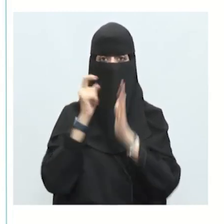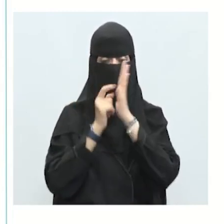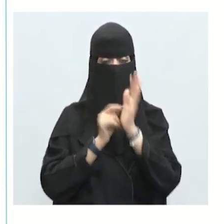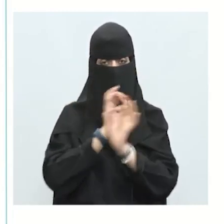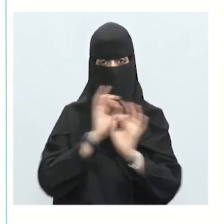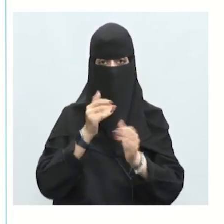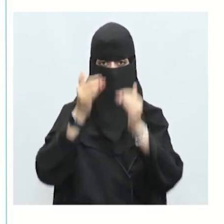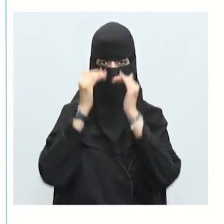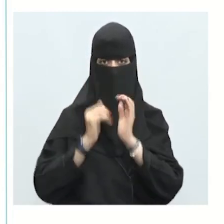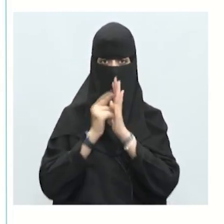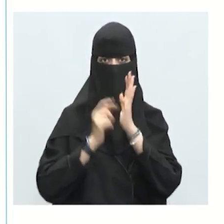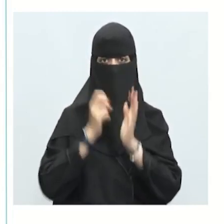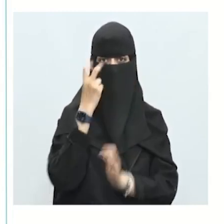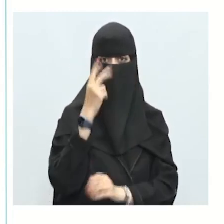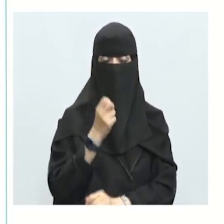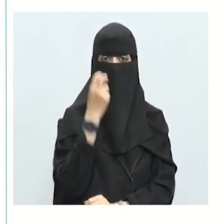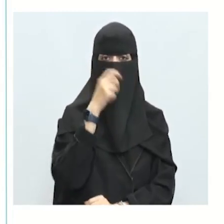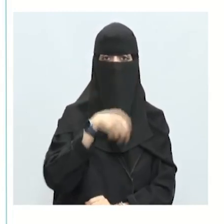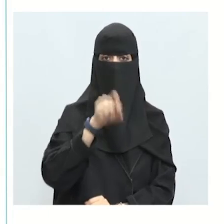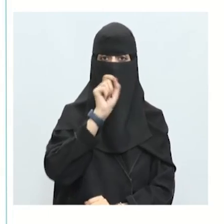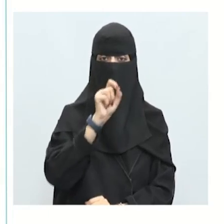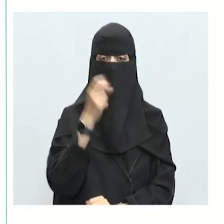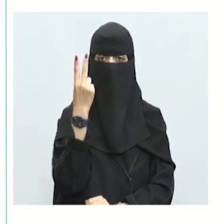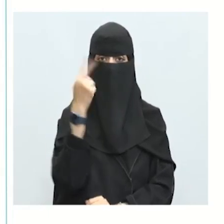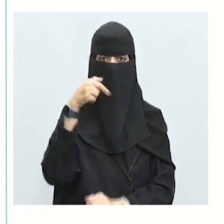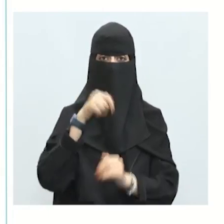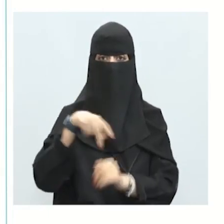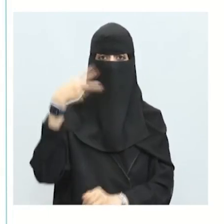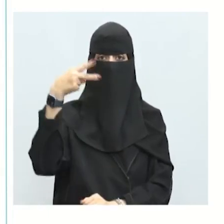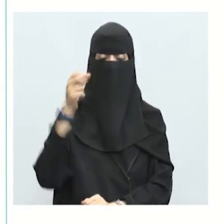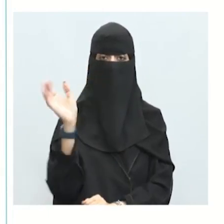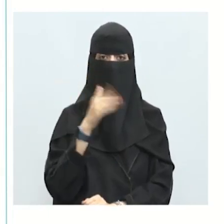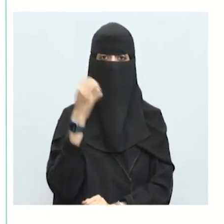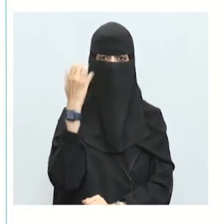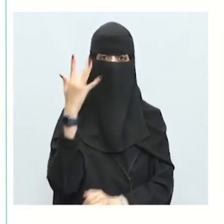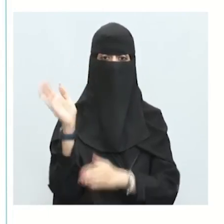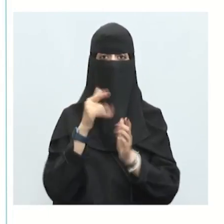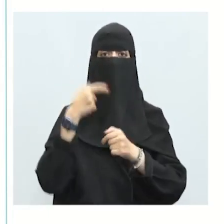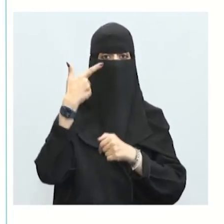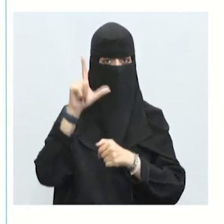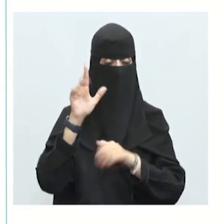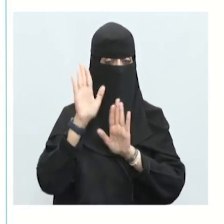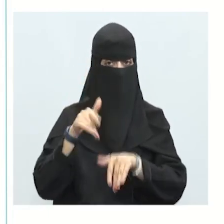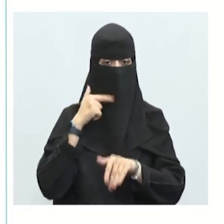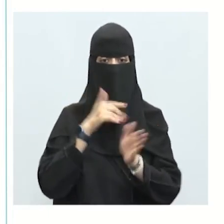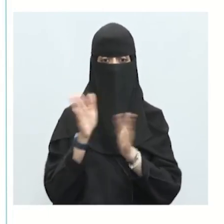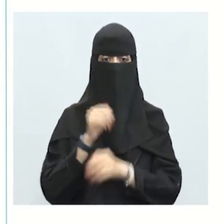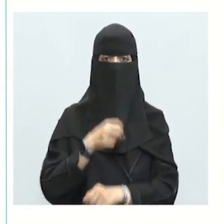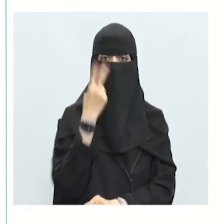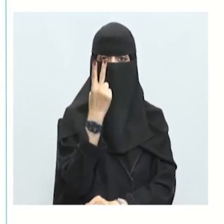الشرط الثاني اف 12 اكبر من من الخمسه هنا ترو تحقق الشرط و